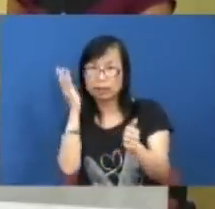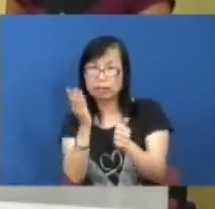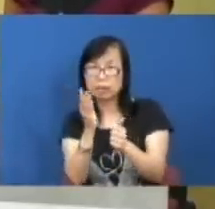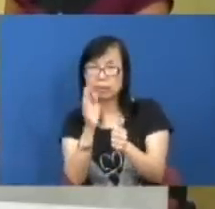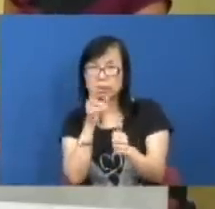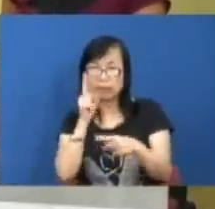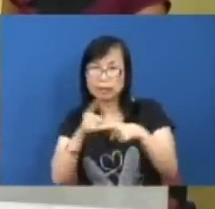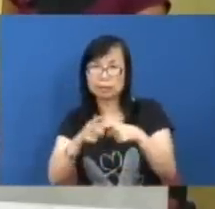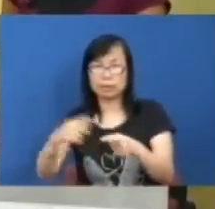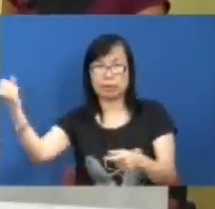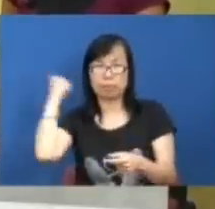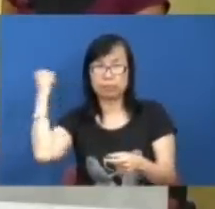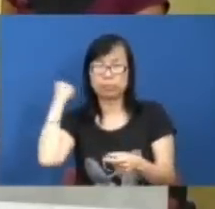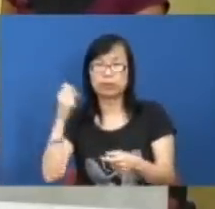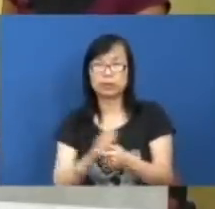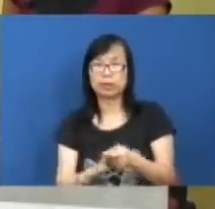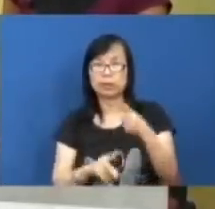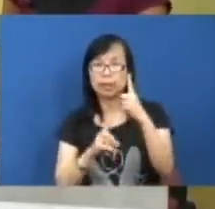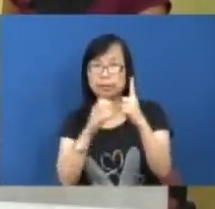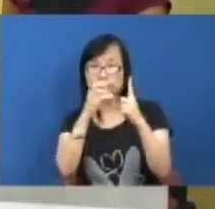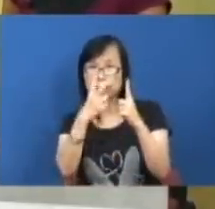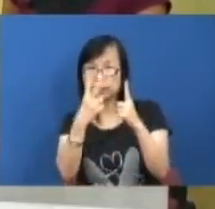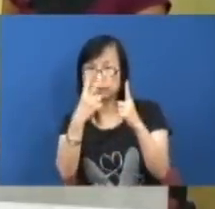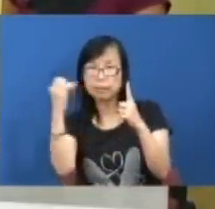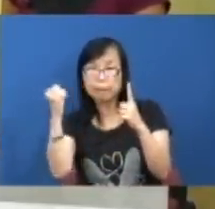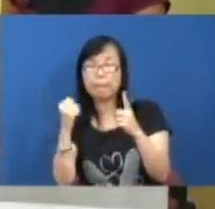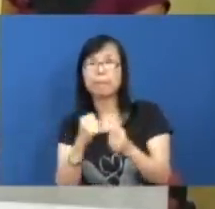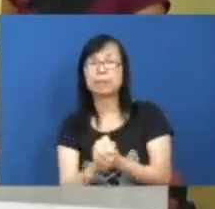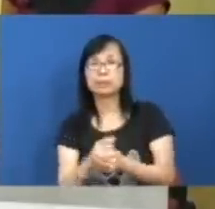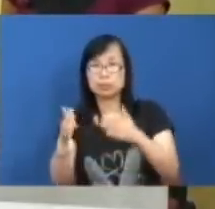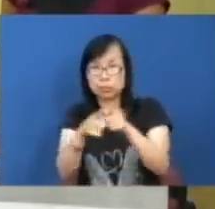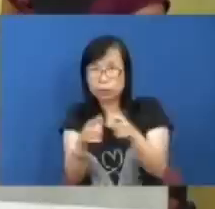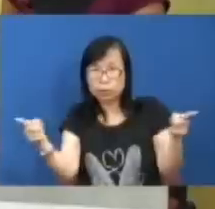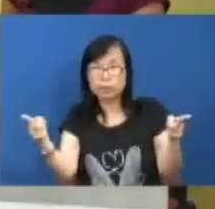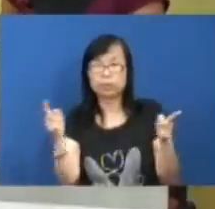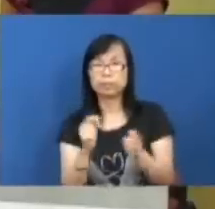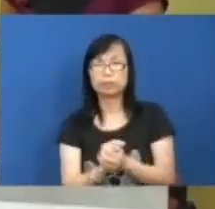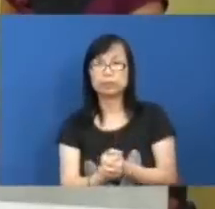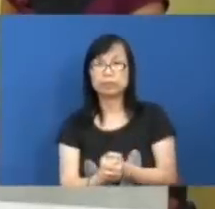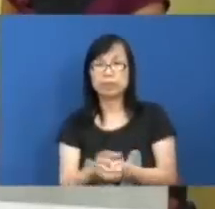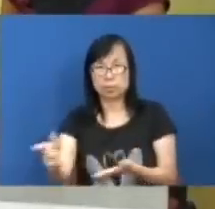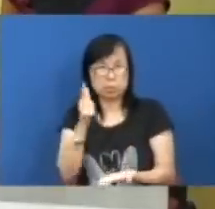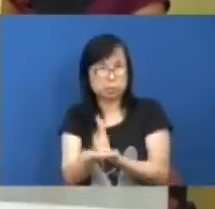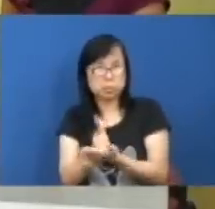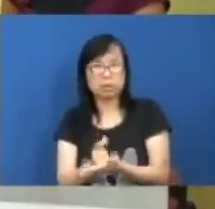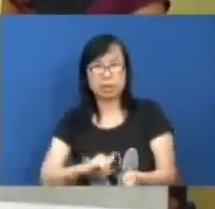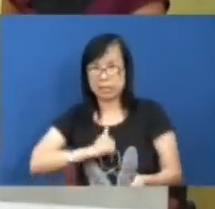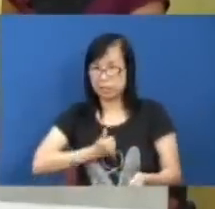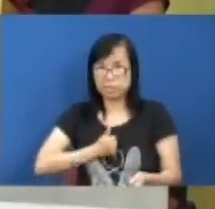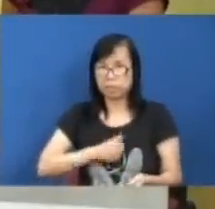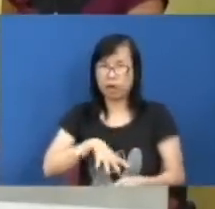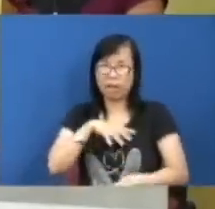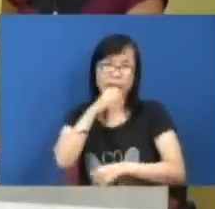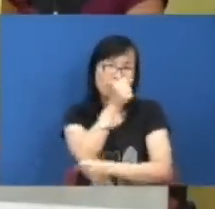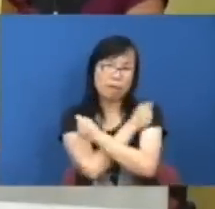一個嘅力度，起碼係120个巴數嘅。咁然後個距離啊。啊！呢、這個好緊要，因為好多時師傅咧就懶惰啦、啊。拉